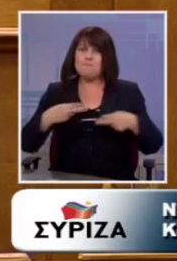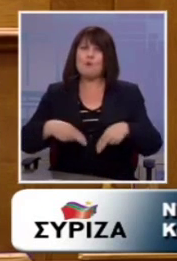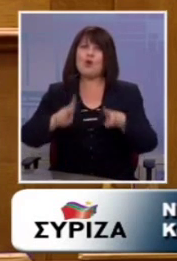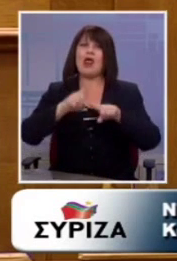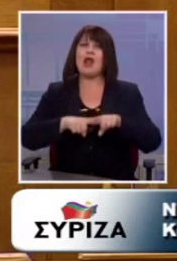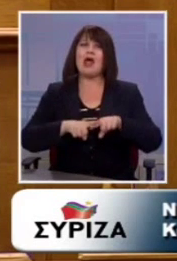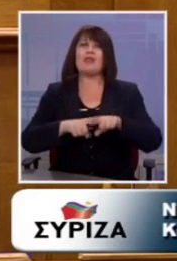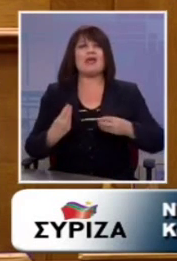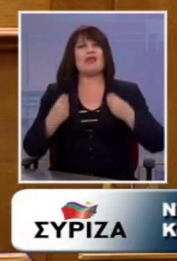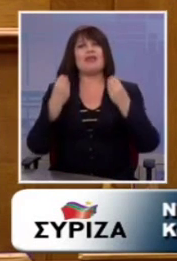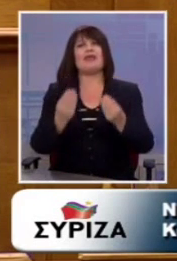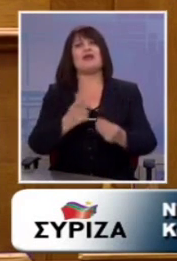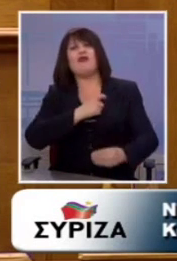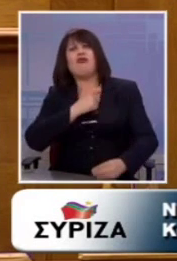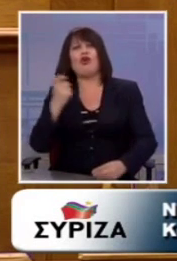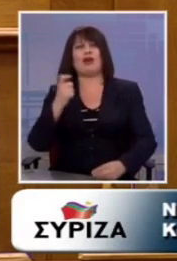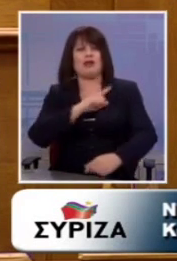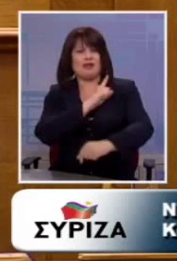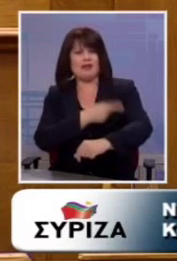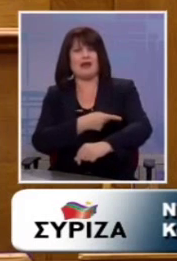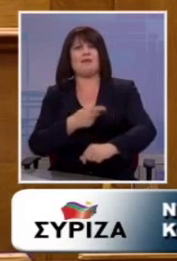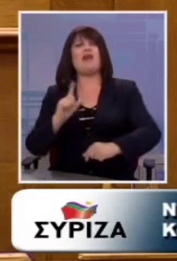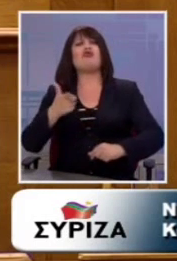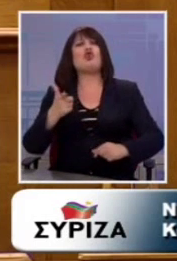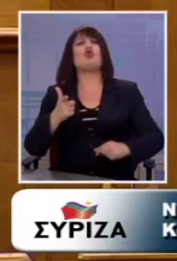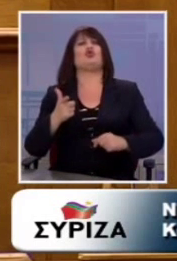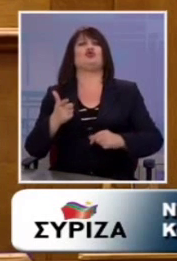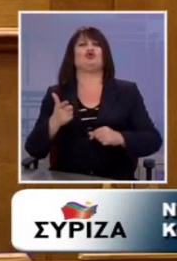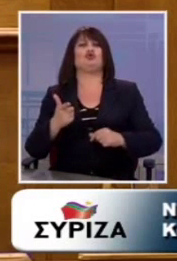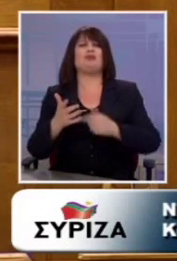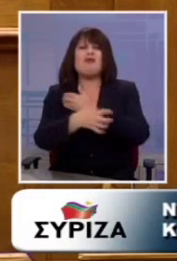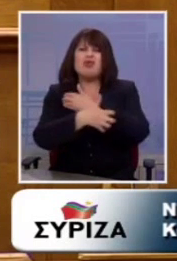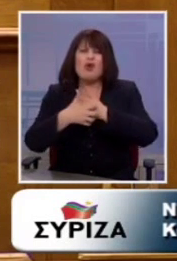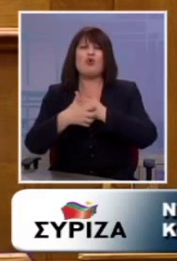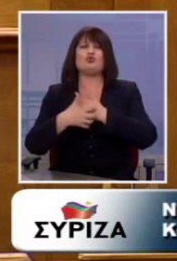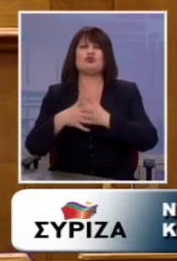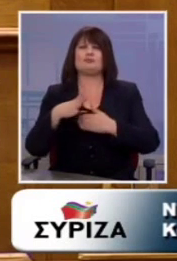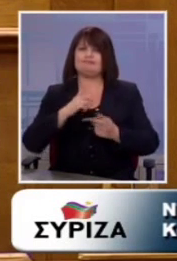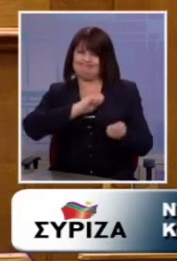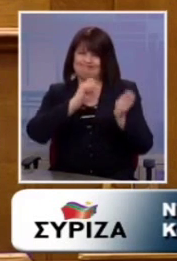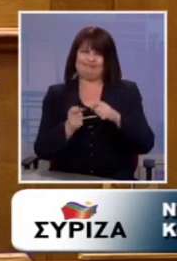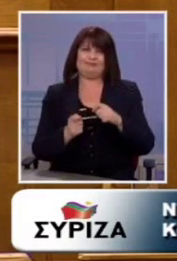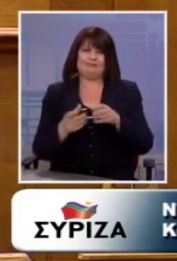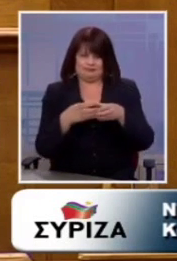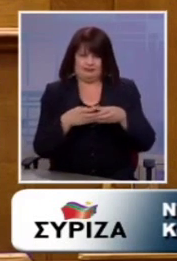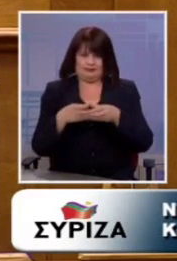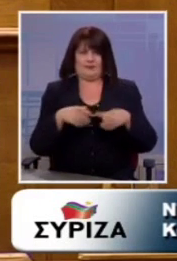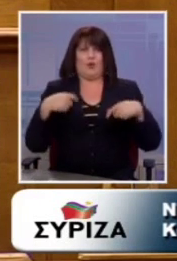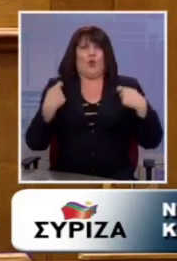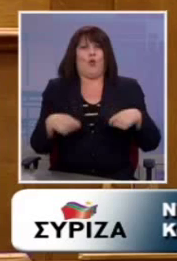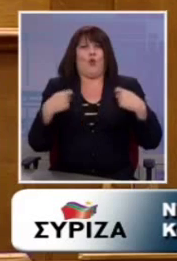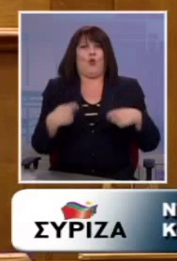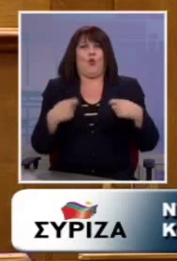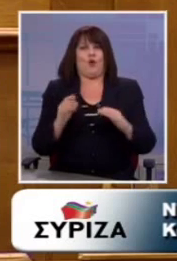χώρας μας που δίδει φωνή και δύναμη στους φτωχούς και στους απόκληρους και δεν θέλει να τη μετατρέψει σε ένα κλαμπ πλουσίων